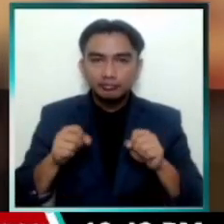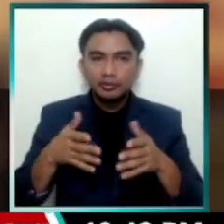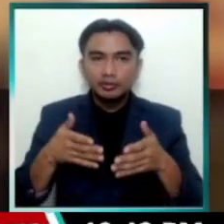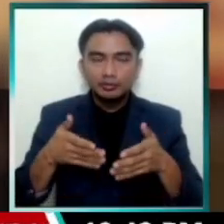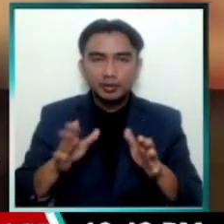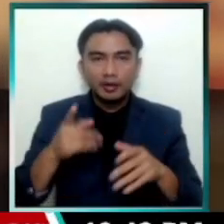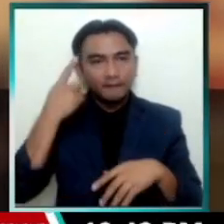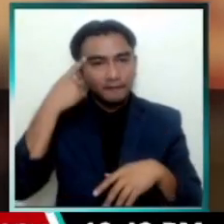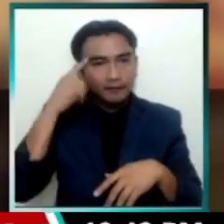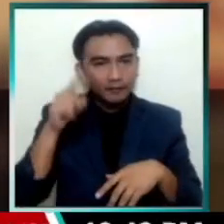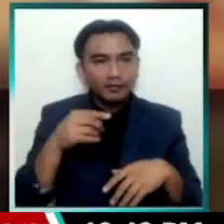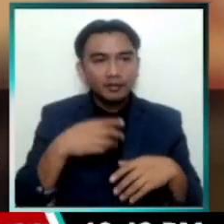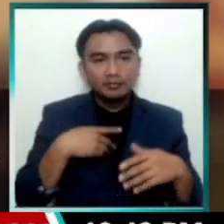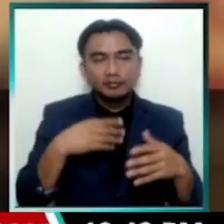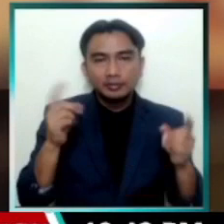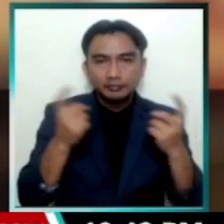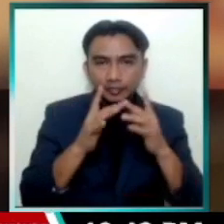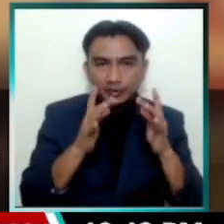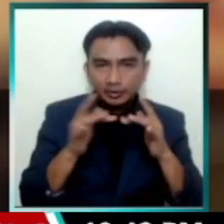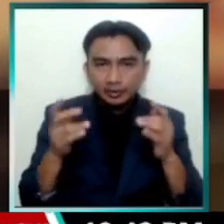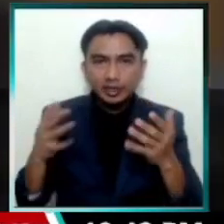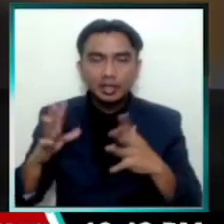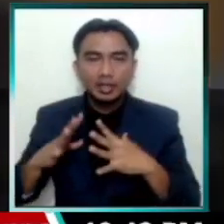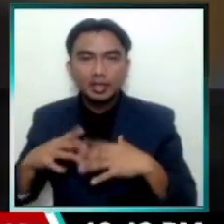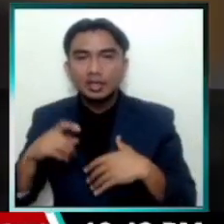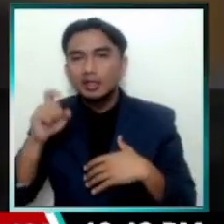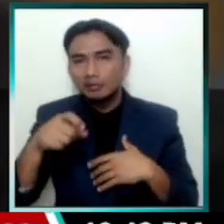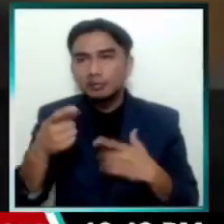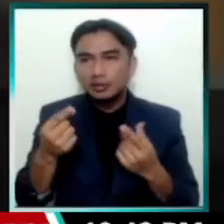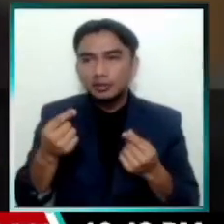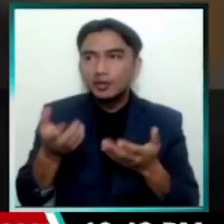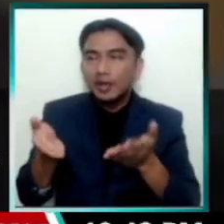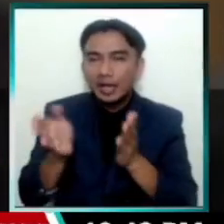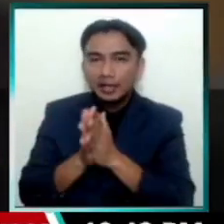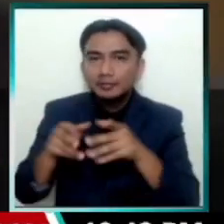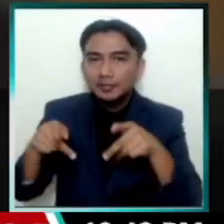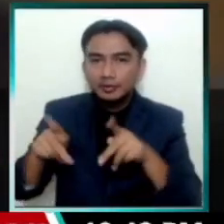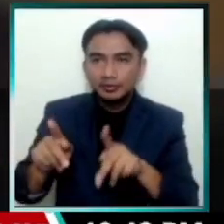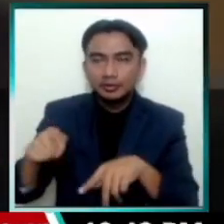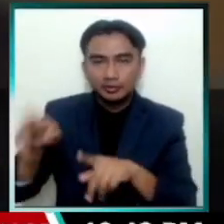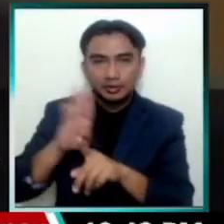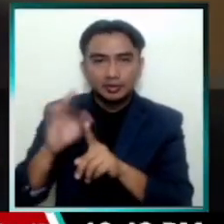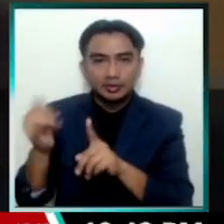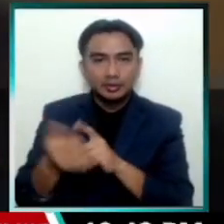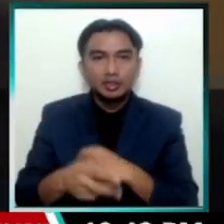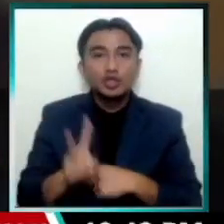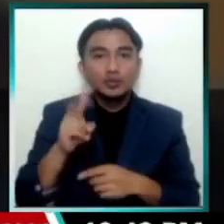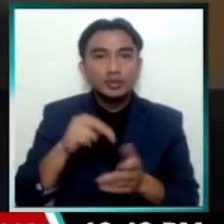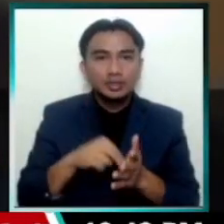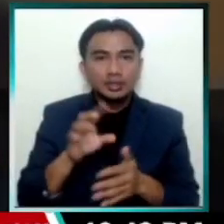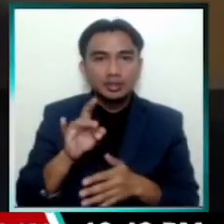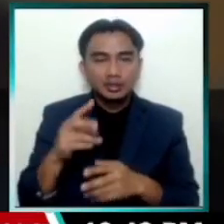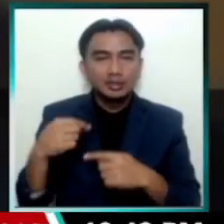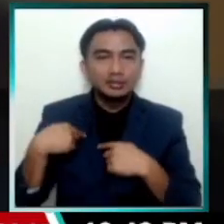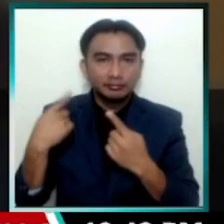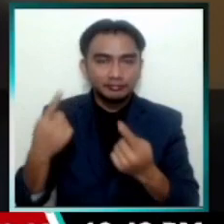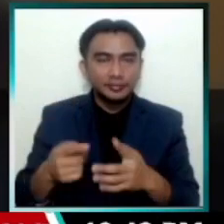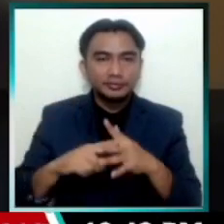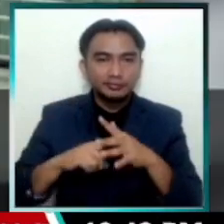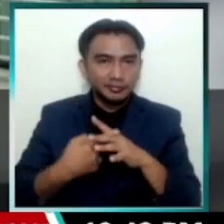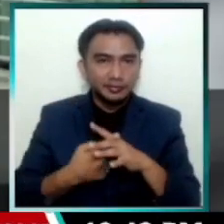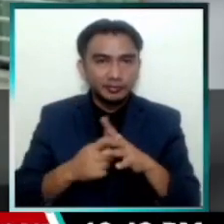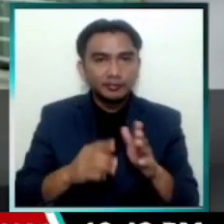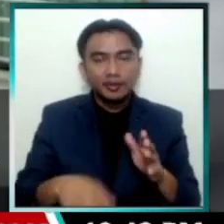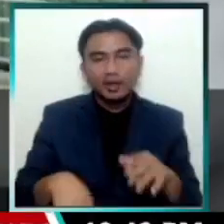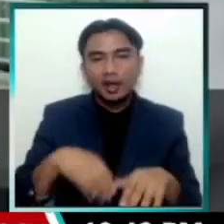pang pagdiriwang. Kailangan lang na ipagpaalam sa barangay. 2018 pa ipinatupad ang Silent Night Ordinance na nagbabawal